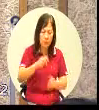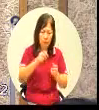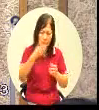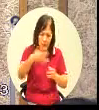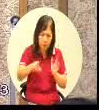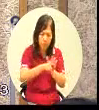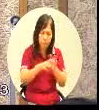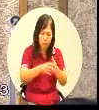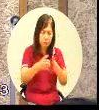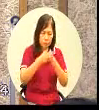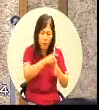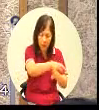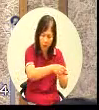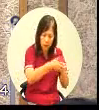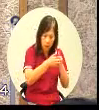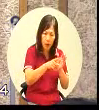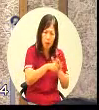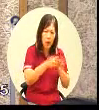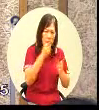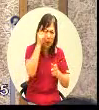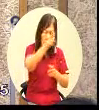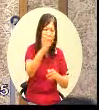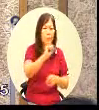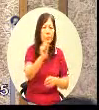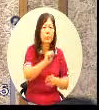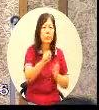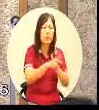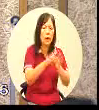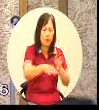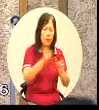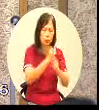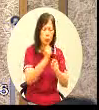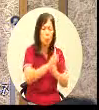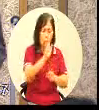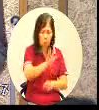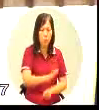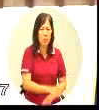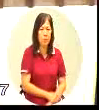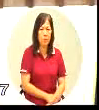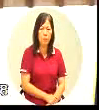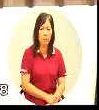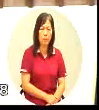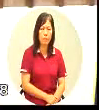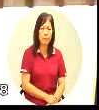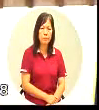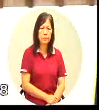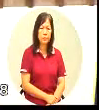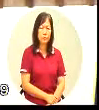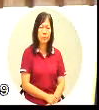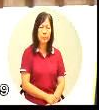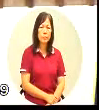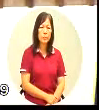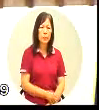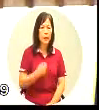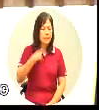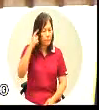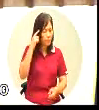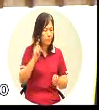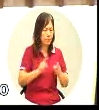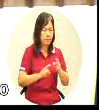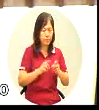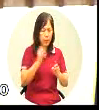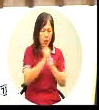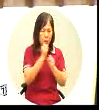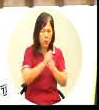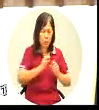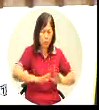要找到需水端，而且不能够太远，这个部分我们都有在执行。 好，谢谢，谢谢局长。我想这个要跟上这个产业